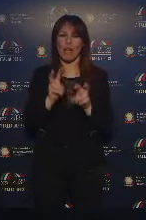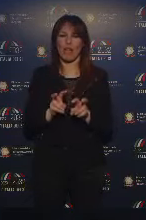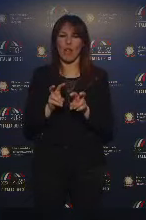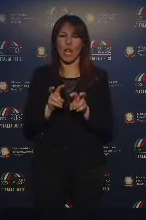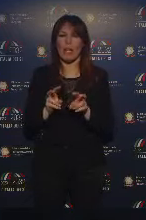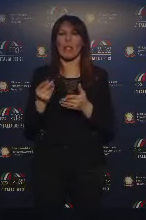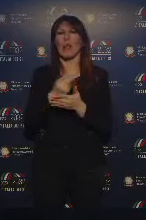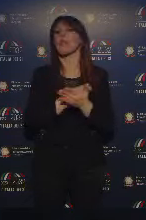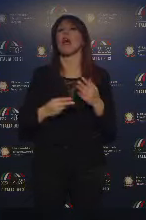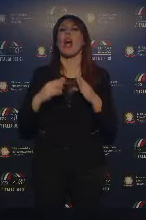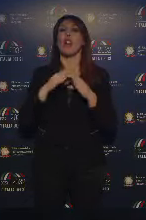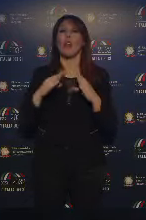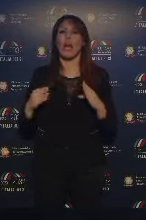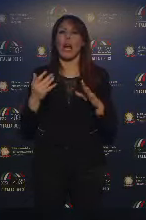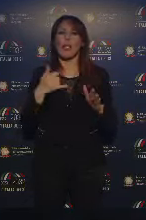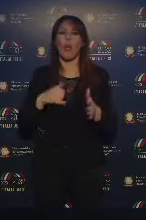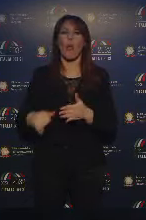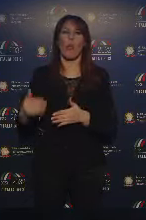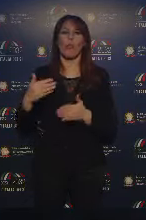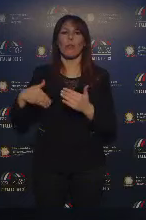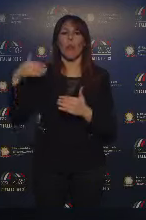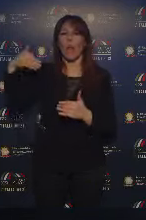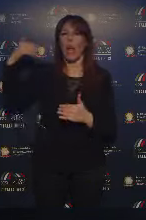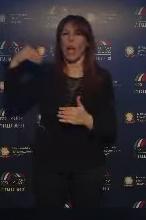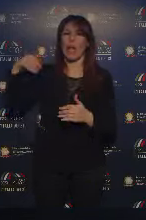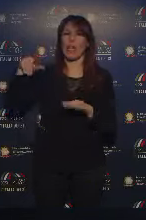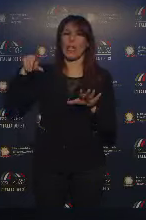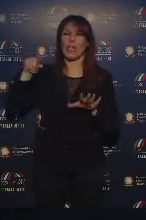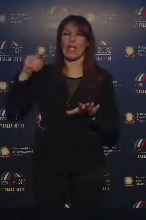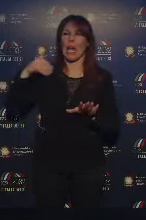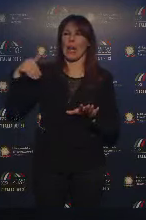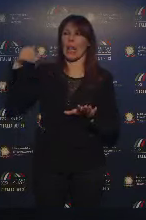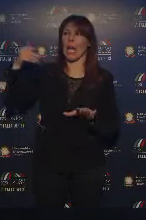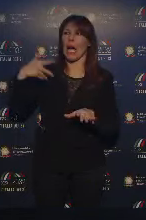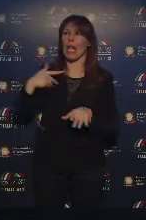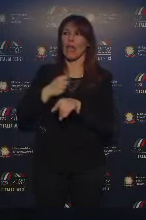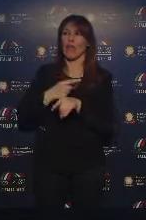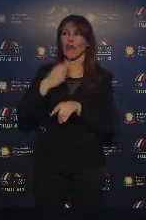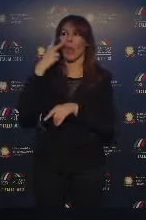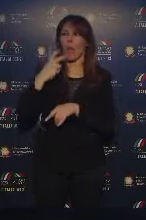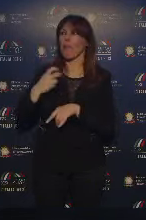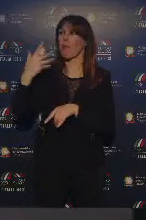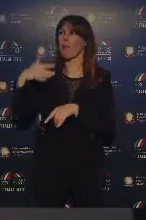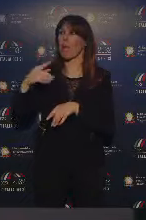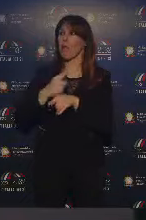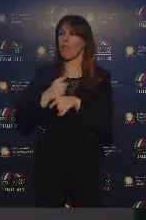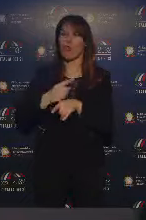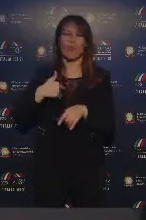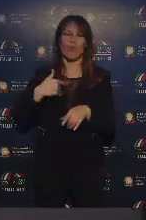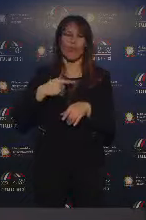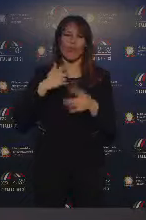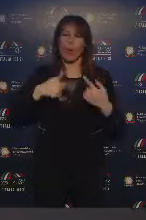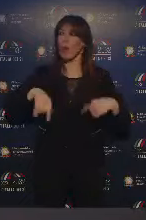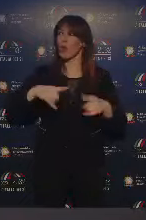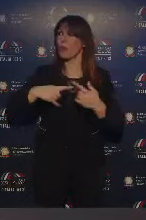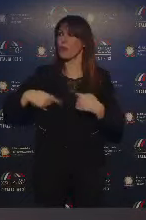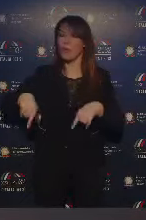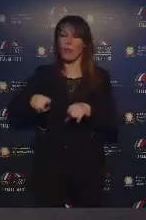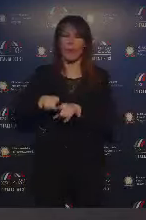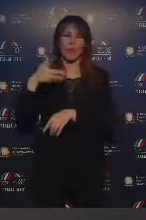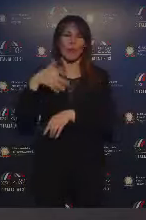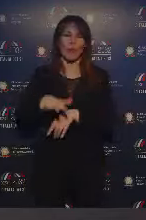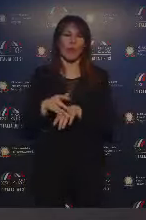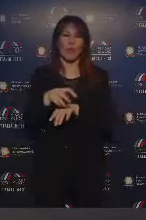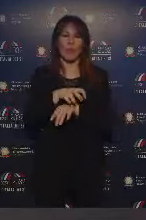casa risale agli anni 70 come organicamente previsto abbiamo già fatto le prime due riunioni del Piano Casa al